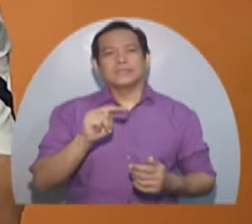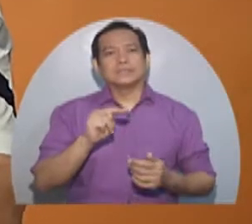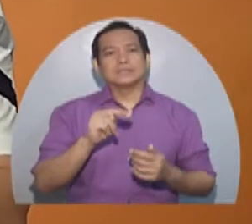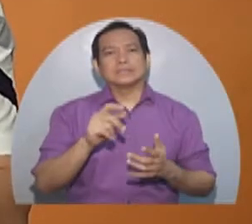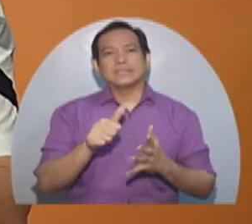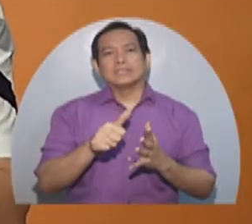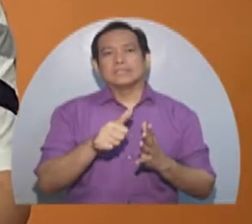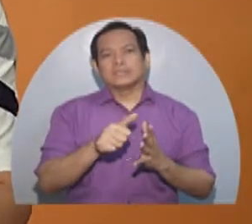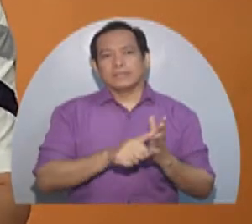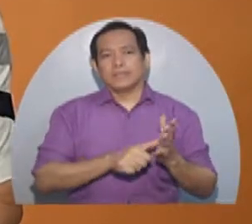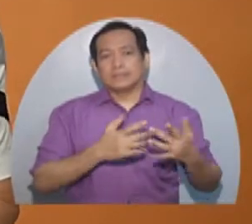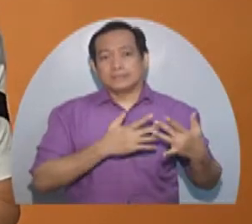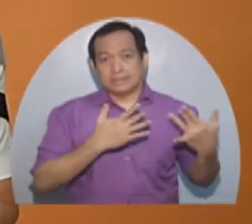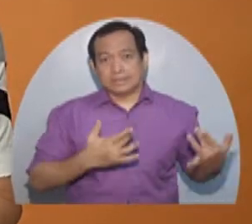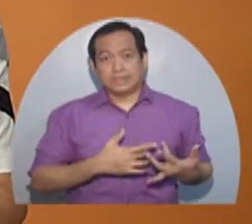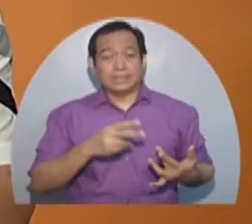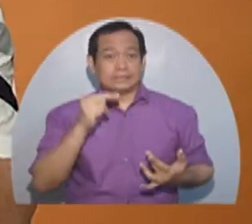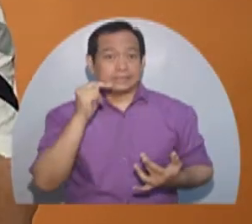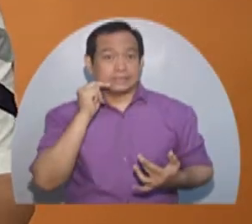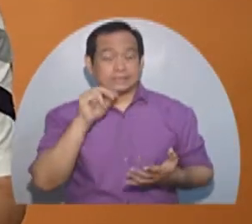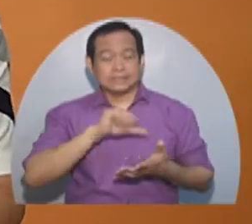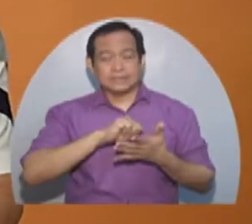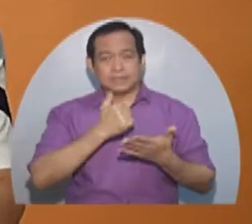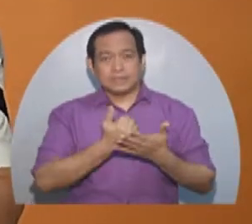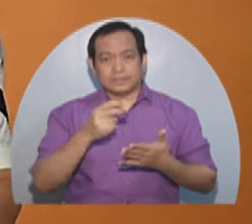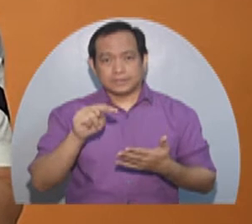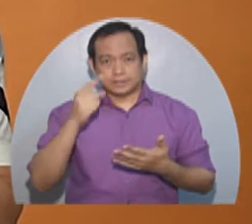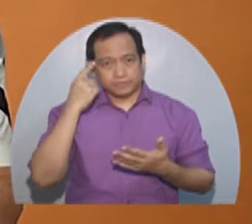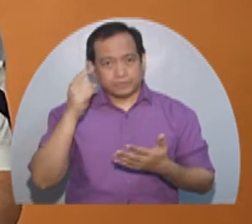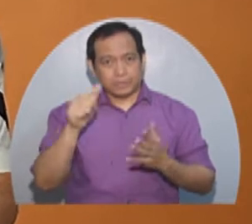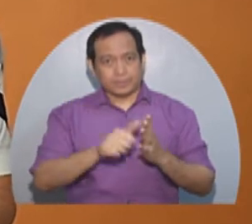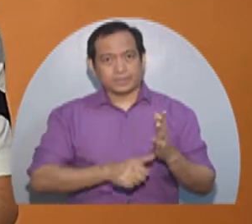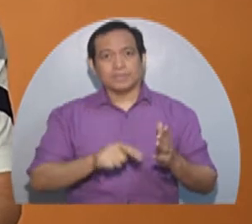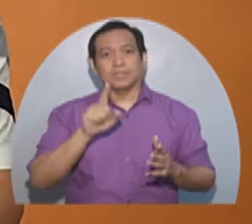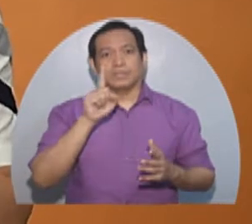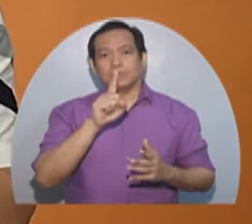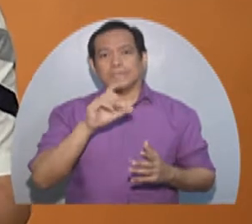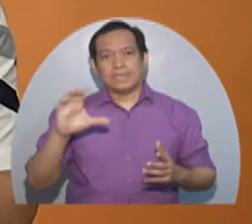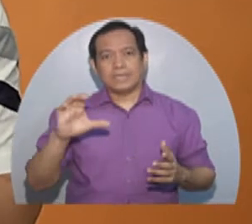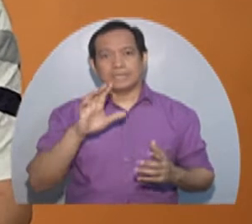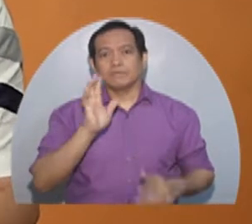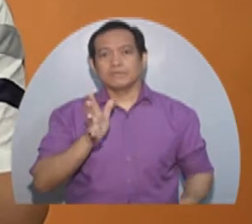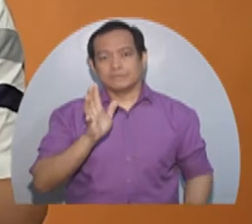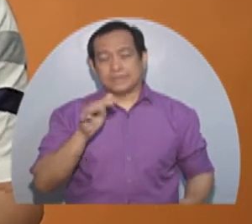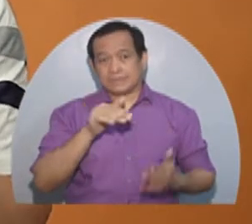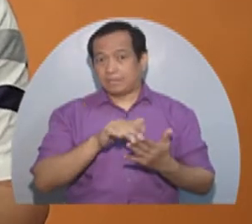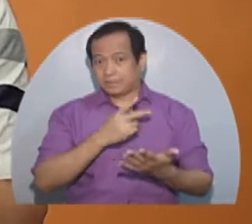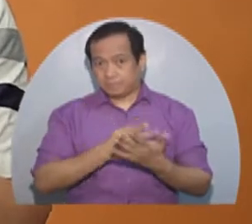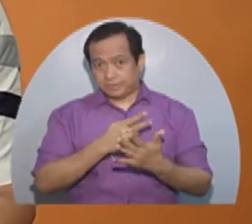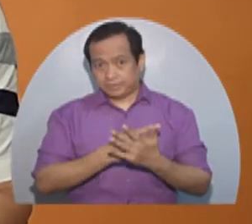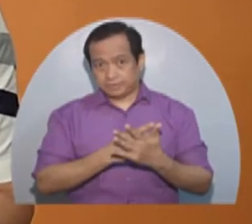Kailangan ma-operahan sa puso si Nets. At ang halaga na kinakailangan sa kanyang operasyon ay